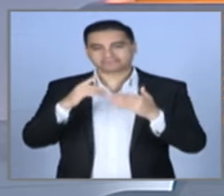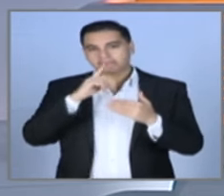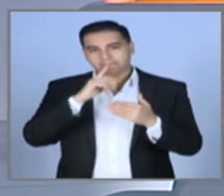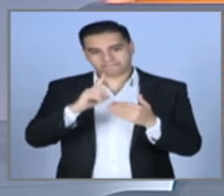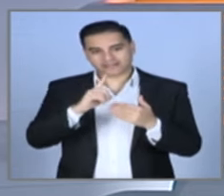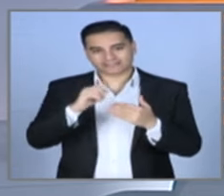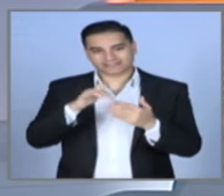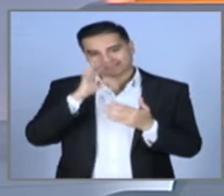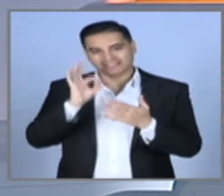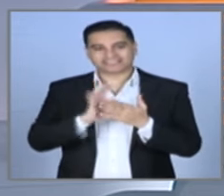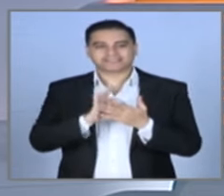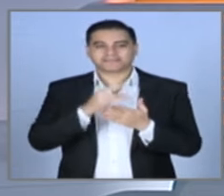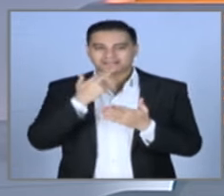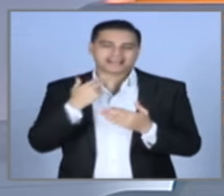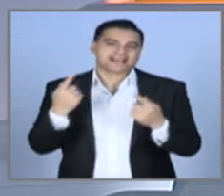احنا